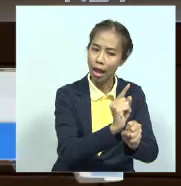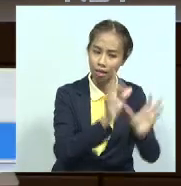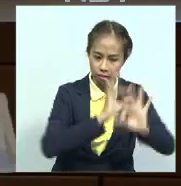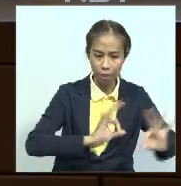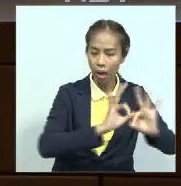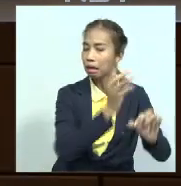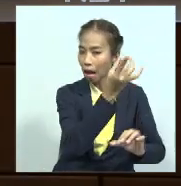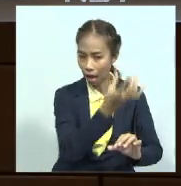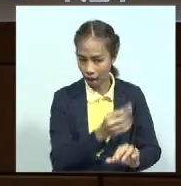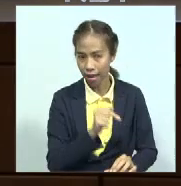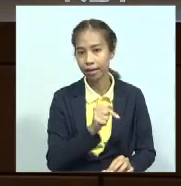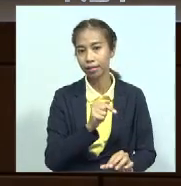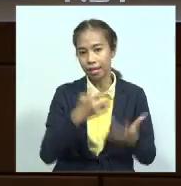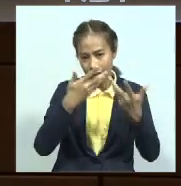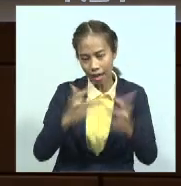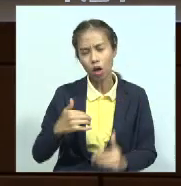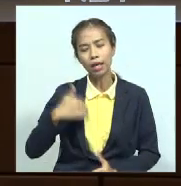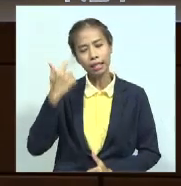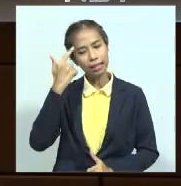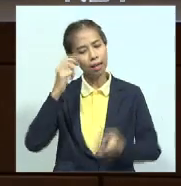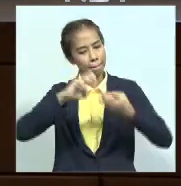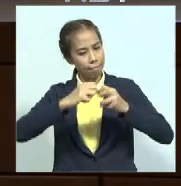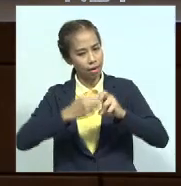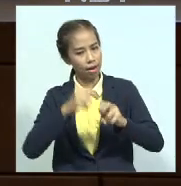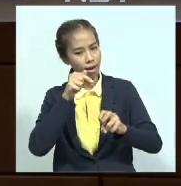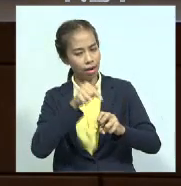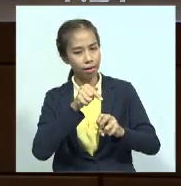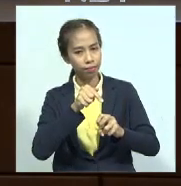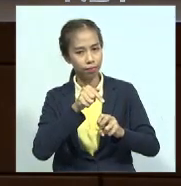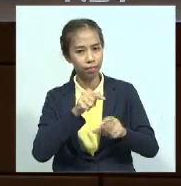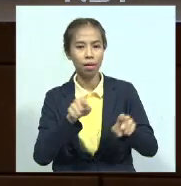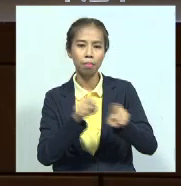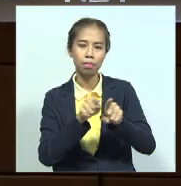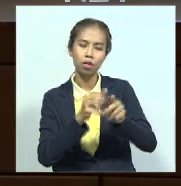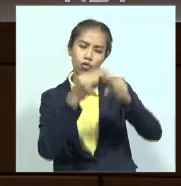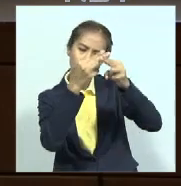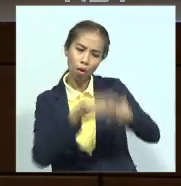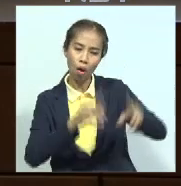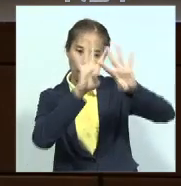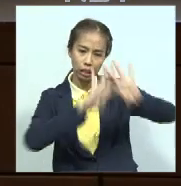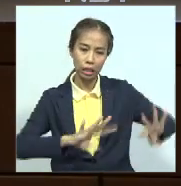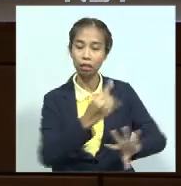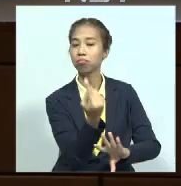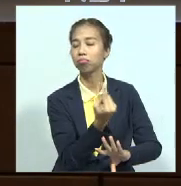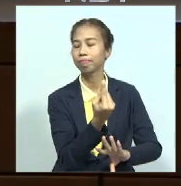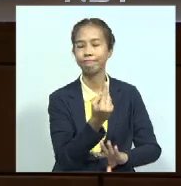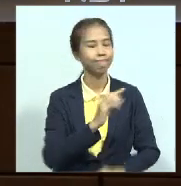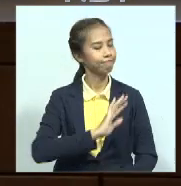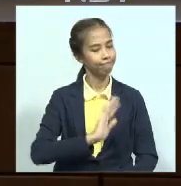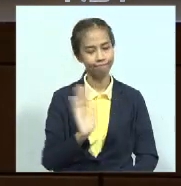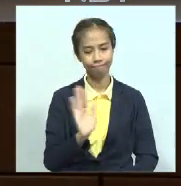ไรเราไม่ได้มองเพียงปัญหาหรือว่ามองในเรื่องราวที่เกิดขึ้นภายในอาเซียนเท่านั้นเราไม่ได้ม